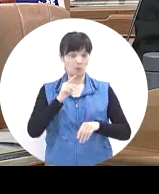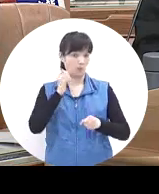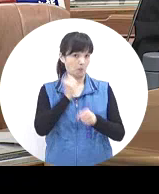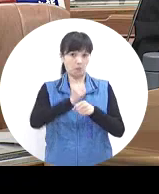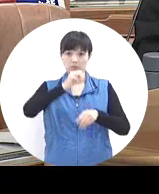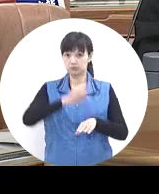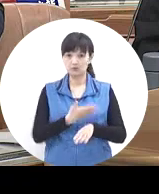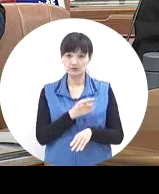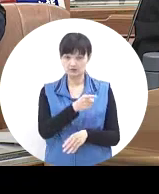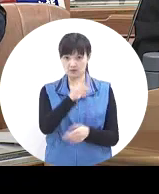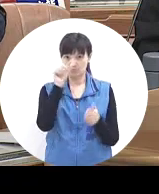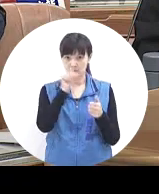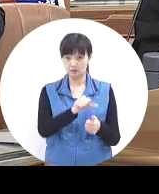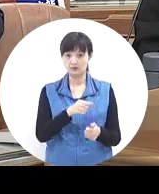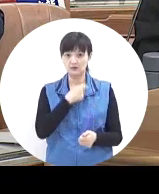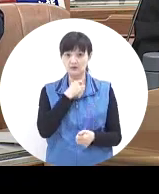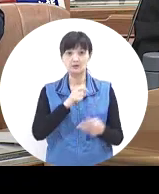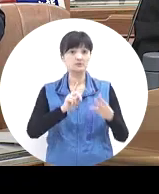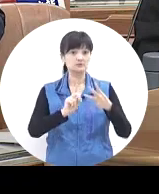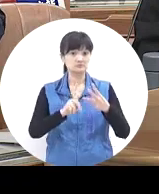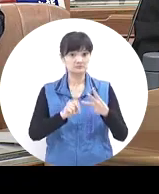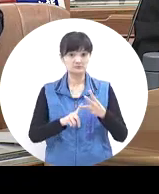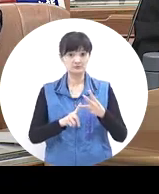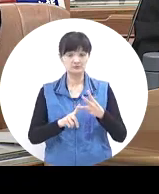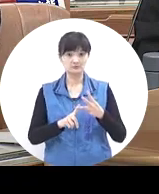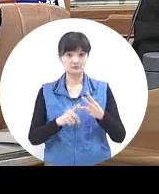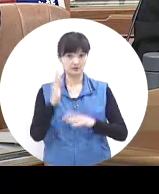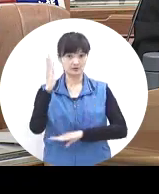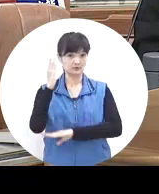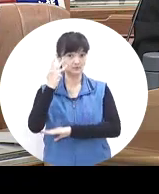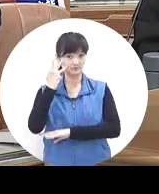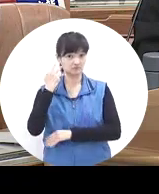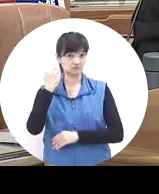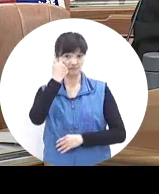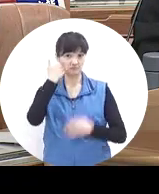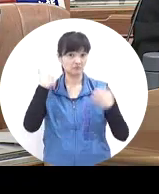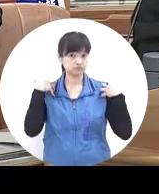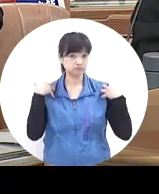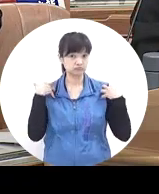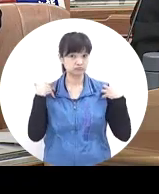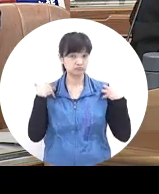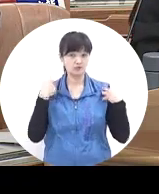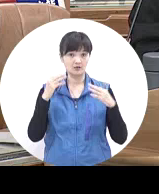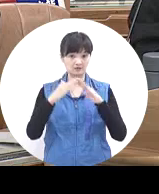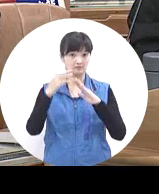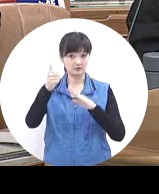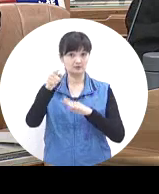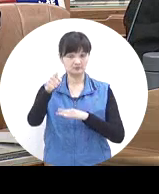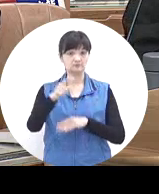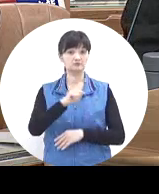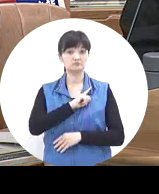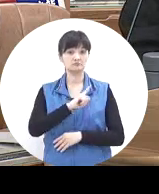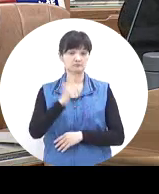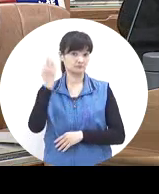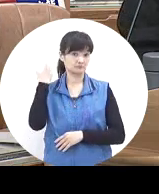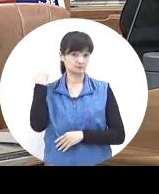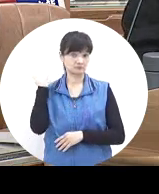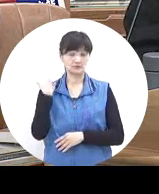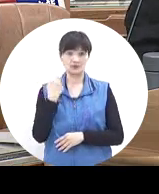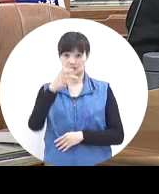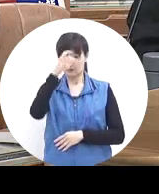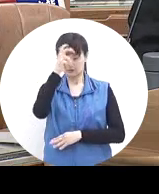来我们的政治责任，市长你也曾经当过警政署署长，